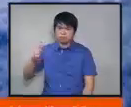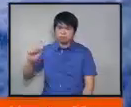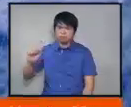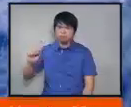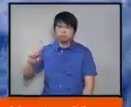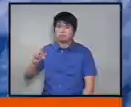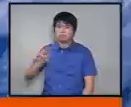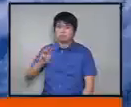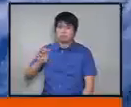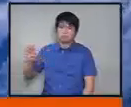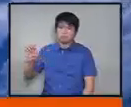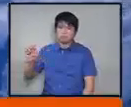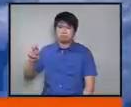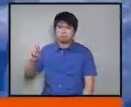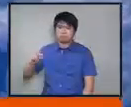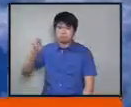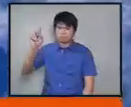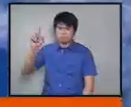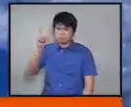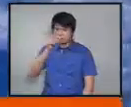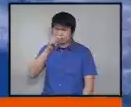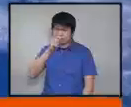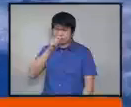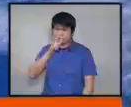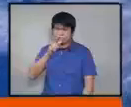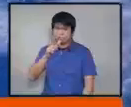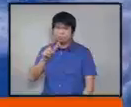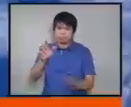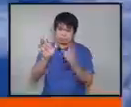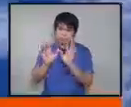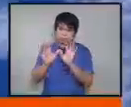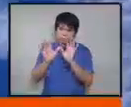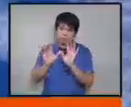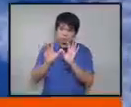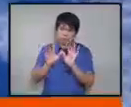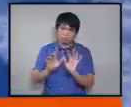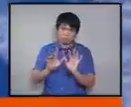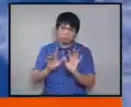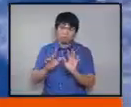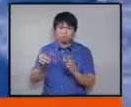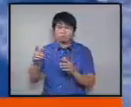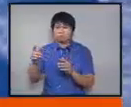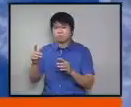Northern Luzon. Nagdadala ito ng panakanakang pag-ulan sa Batanes at